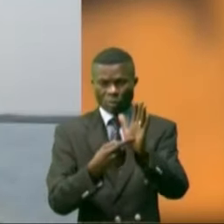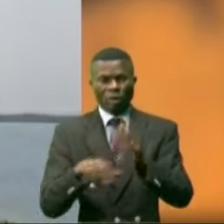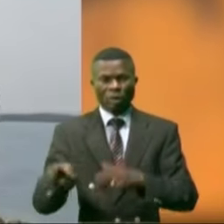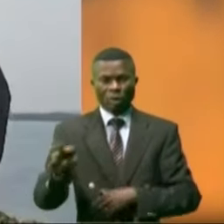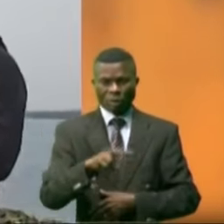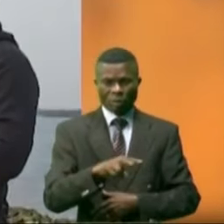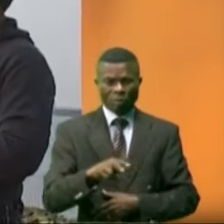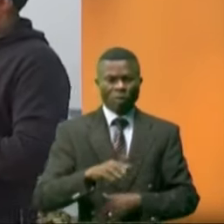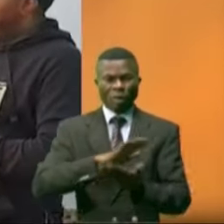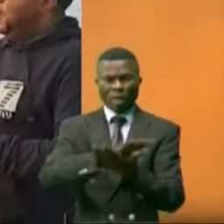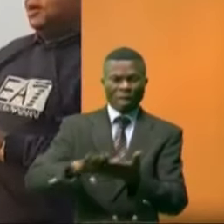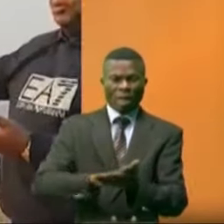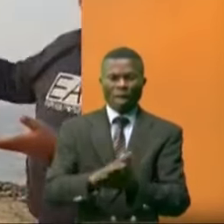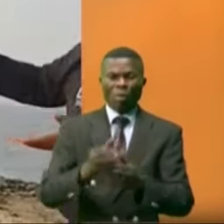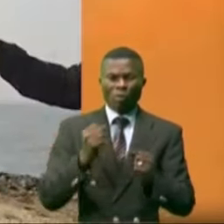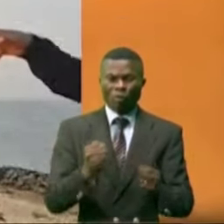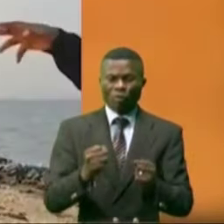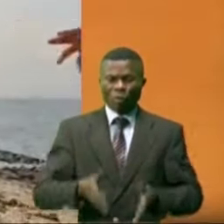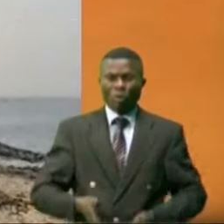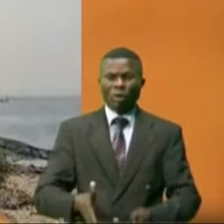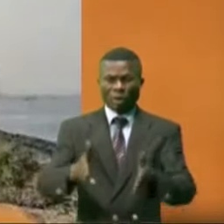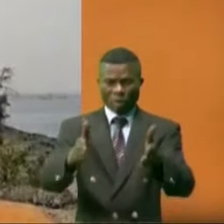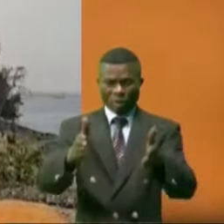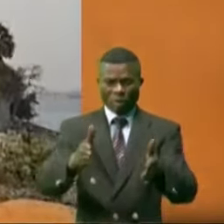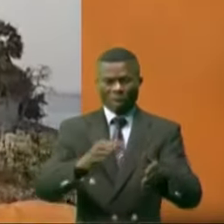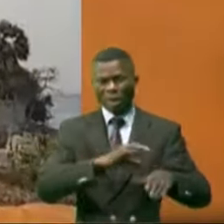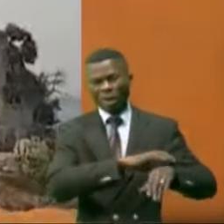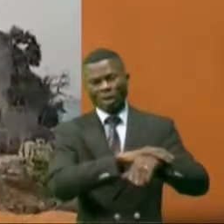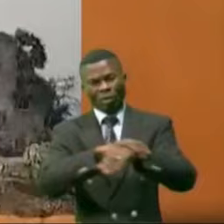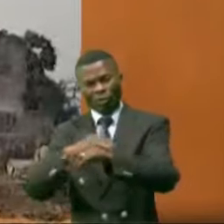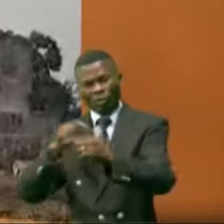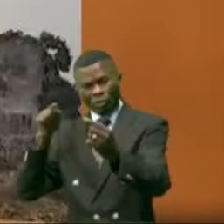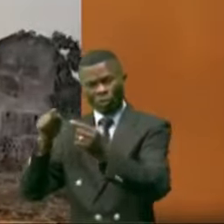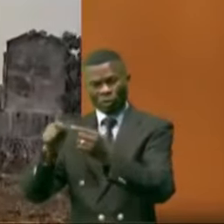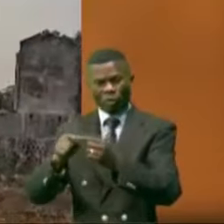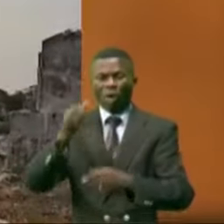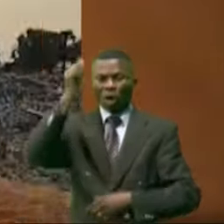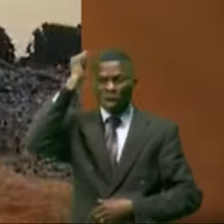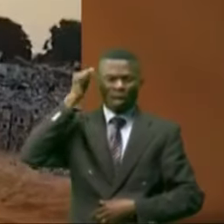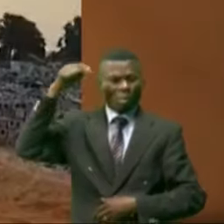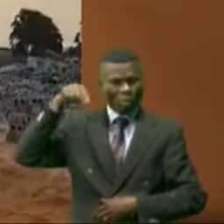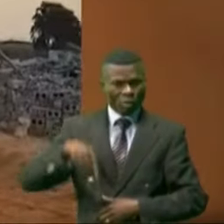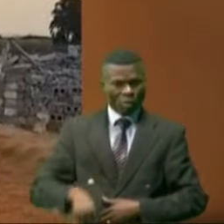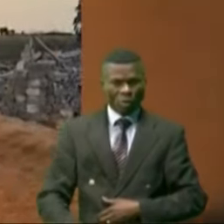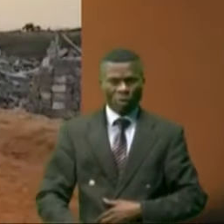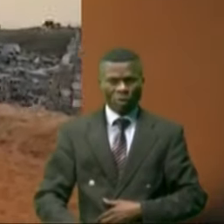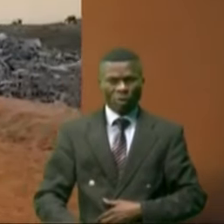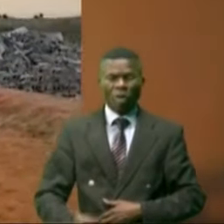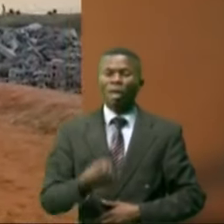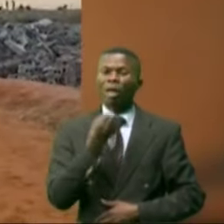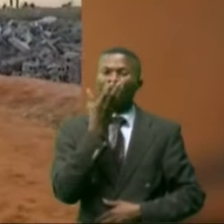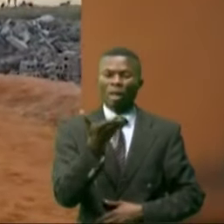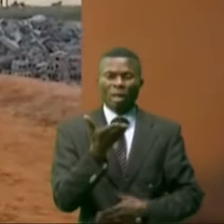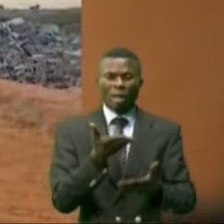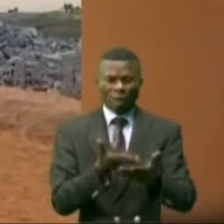du béton de la route qui va mener sur le port en eau profonde de près de 30 cm